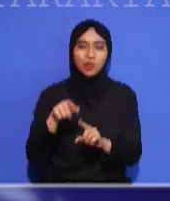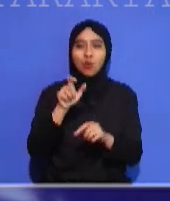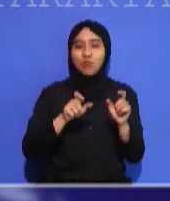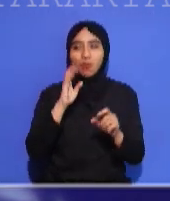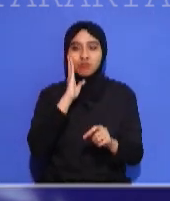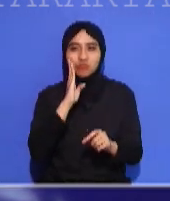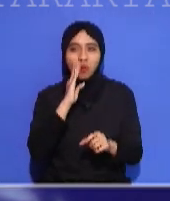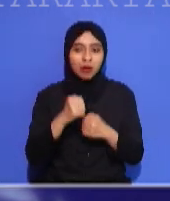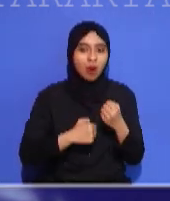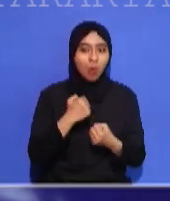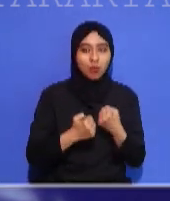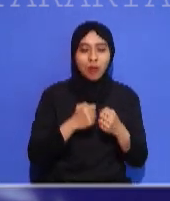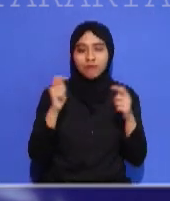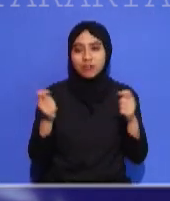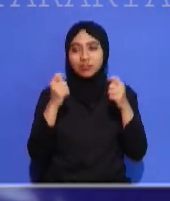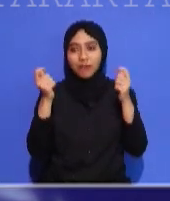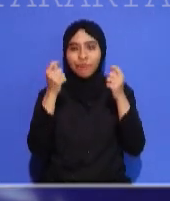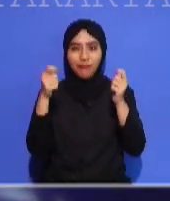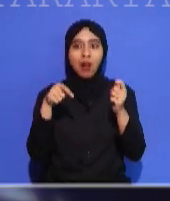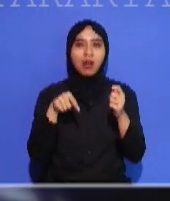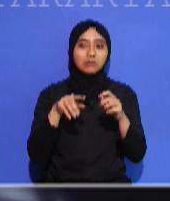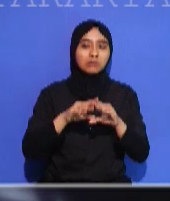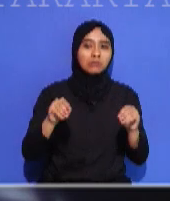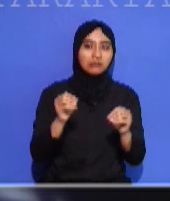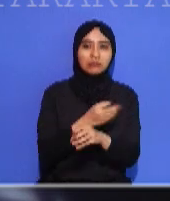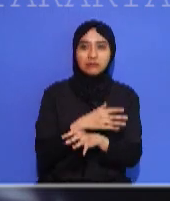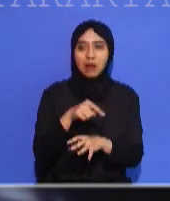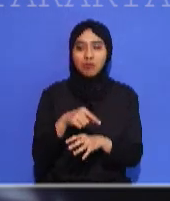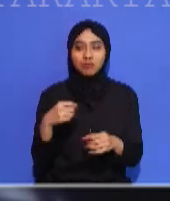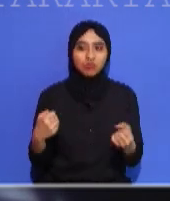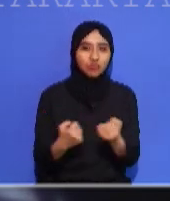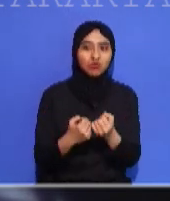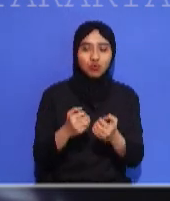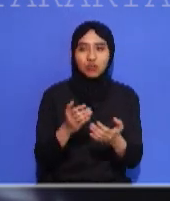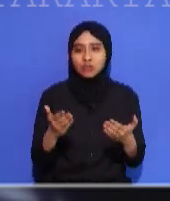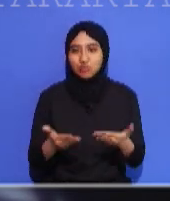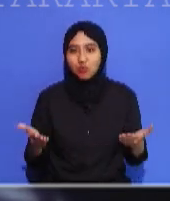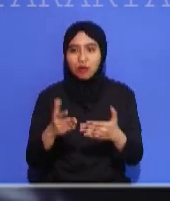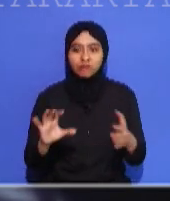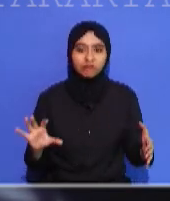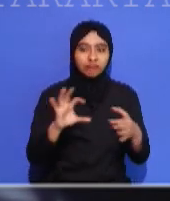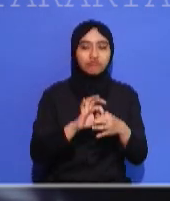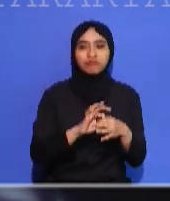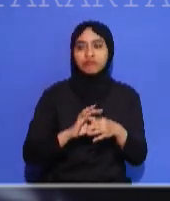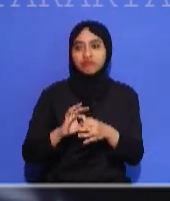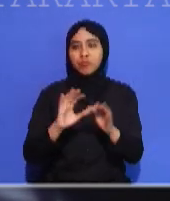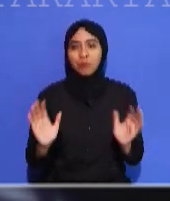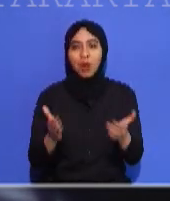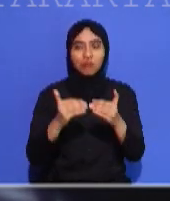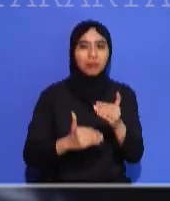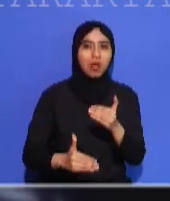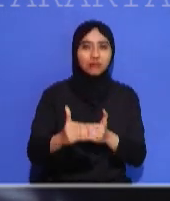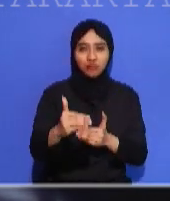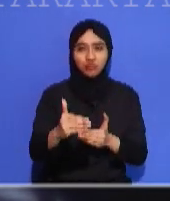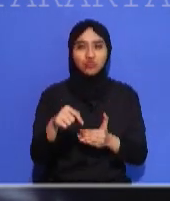Green job Fest Jogja 2024 acara ini bertujuan untuk memperkuat kolaborasi demi pembangunan berkelanjutan